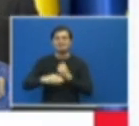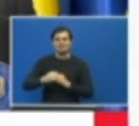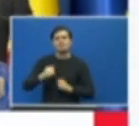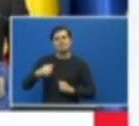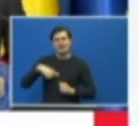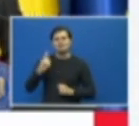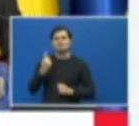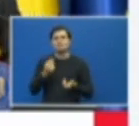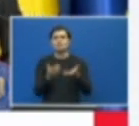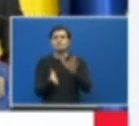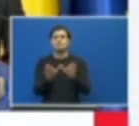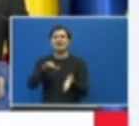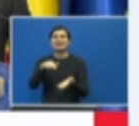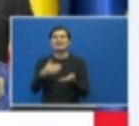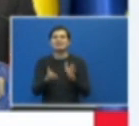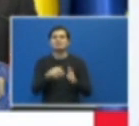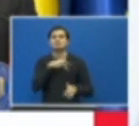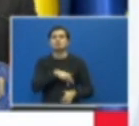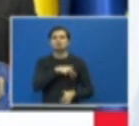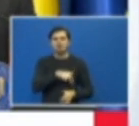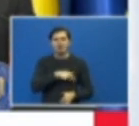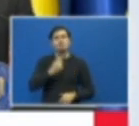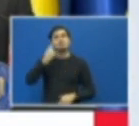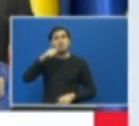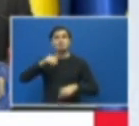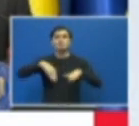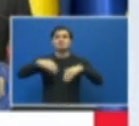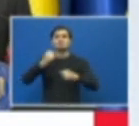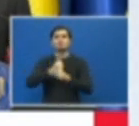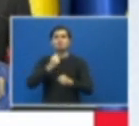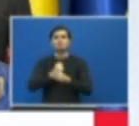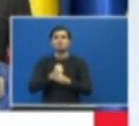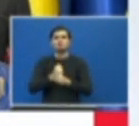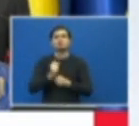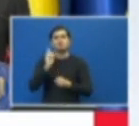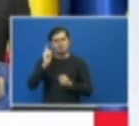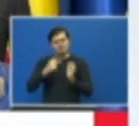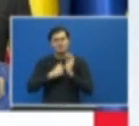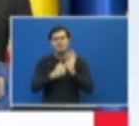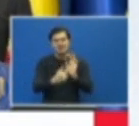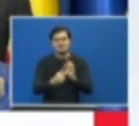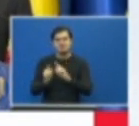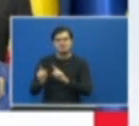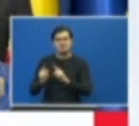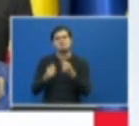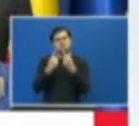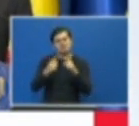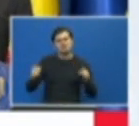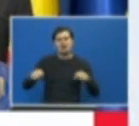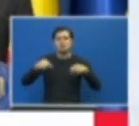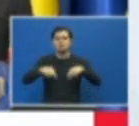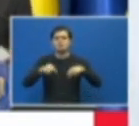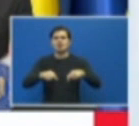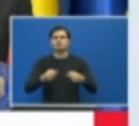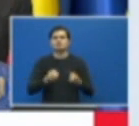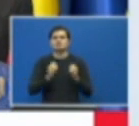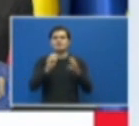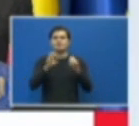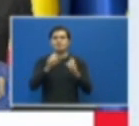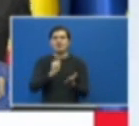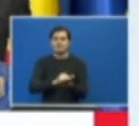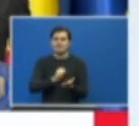străinătate, sunt cu siguranță obișnuiți. Multe state, cele mai multe state din Europa, au aceste formulare de foarte mult